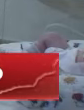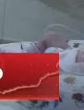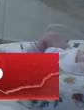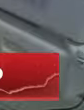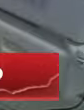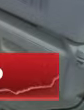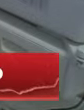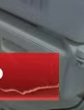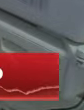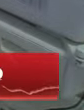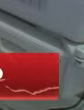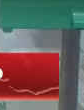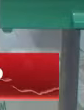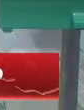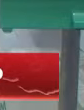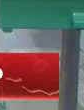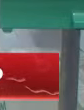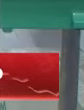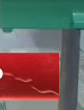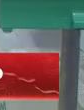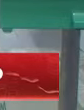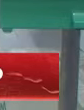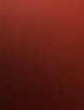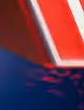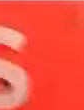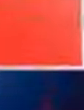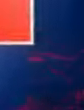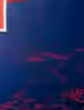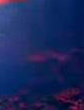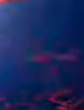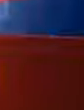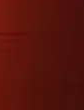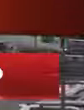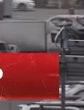граммды шақалақ қалай адам болады? Оларға ерекше күтім керек пе?